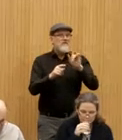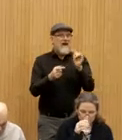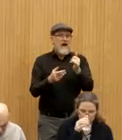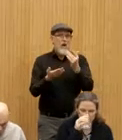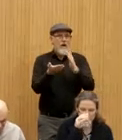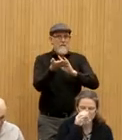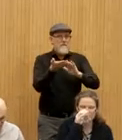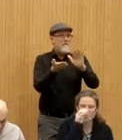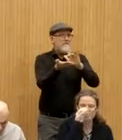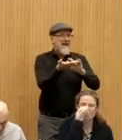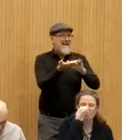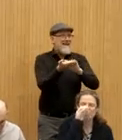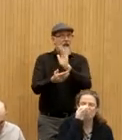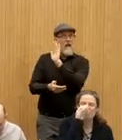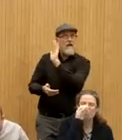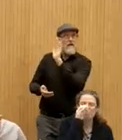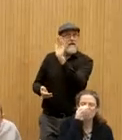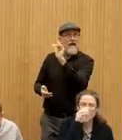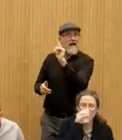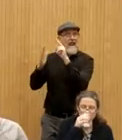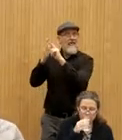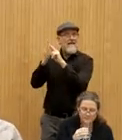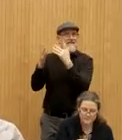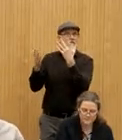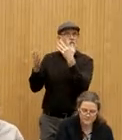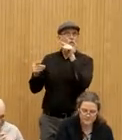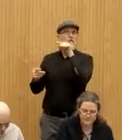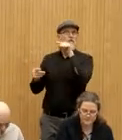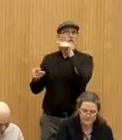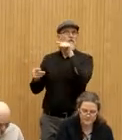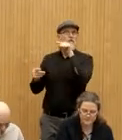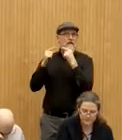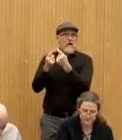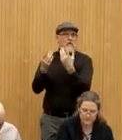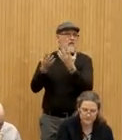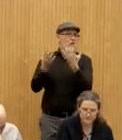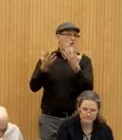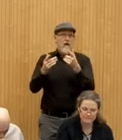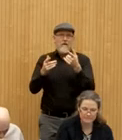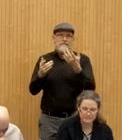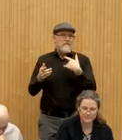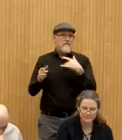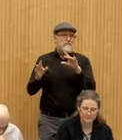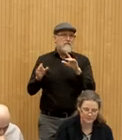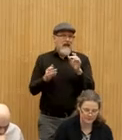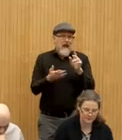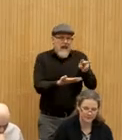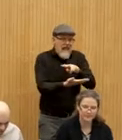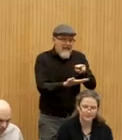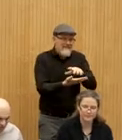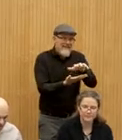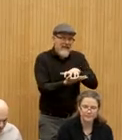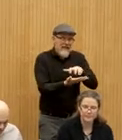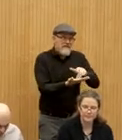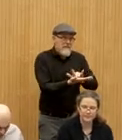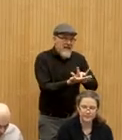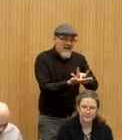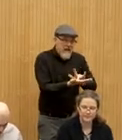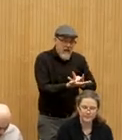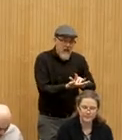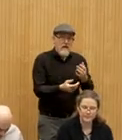über die Mistkübel fallen oder so, gibt es auch Braille-Beschriftungen, damit Sie